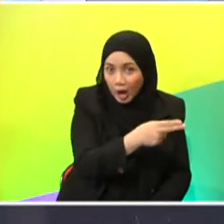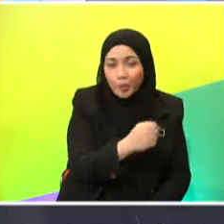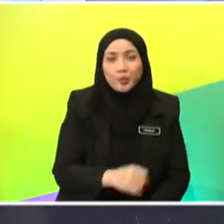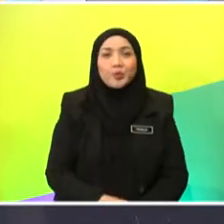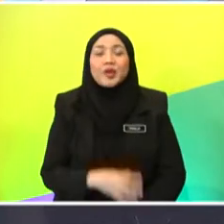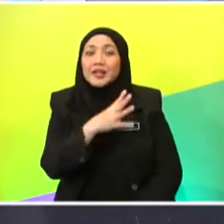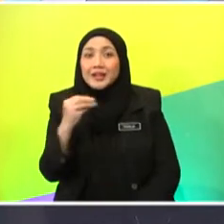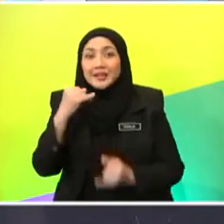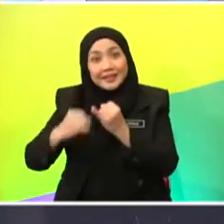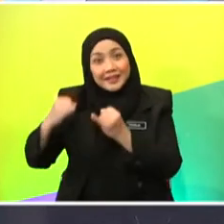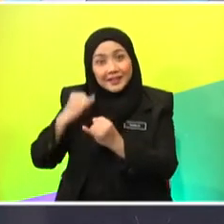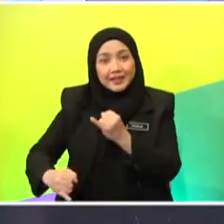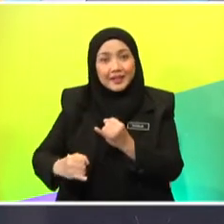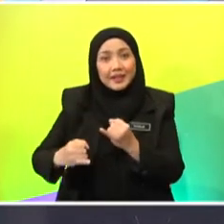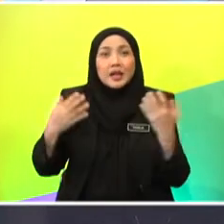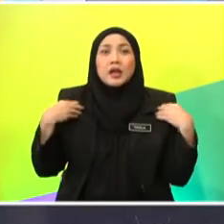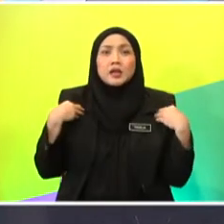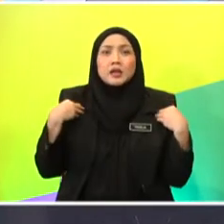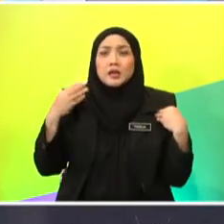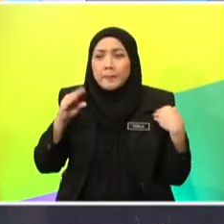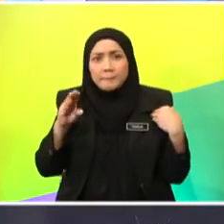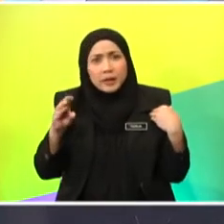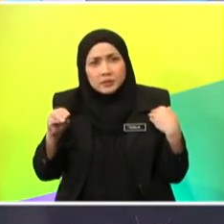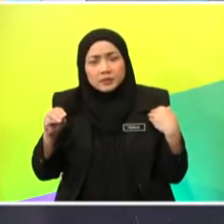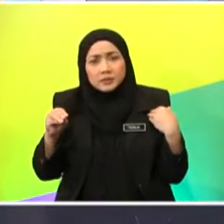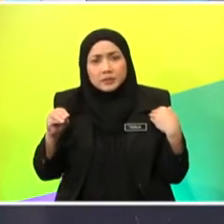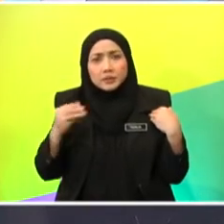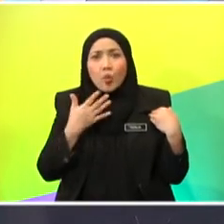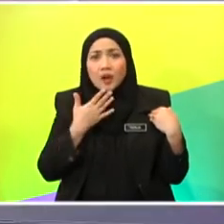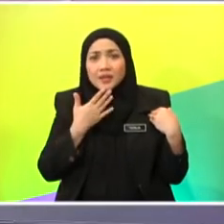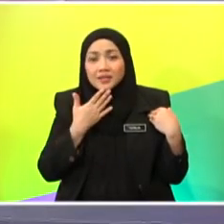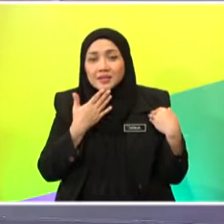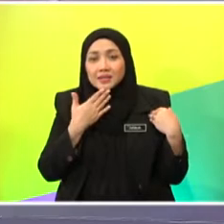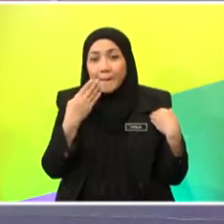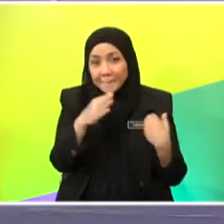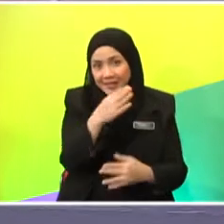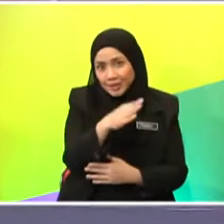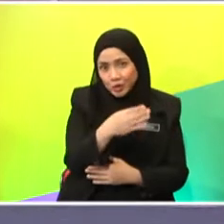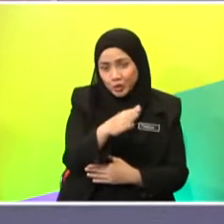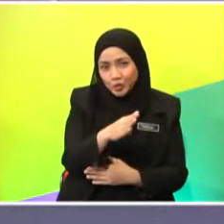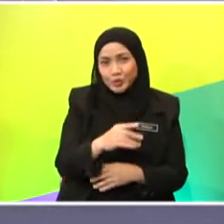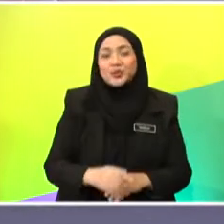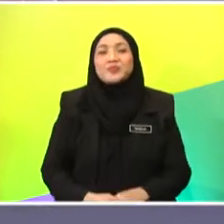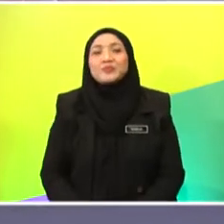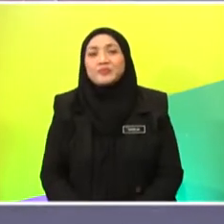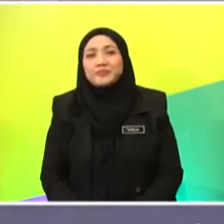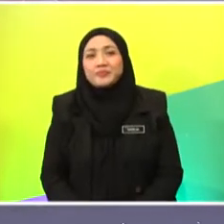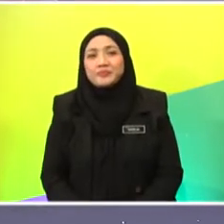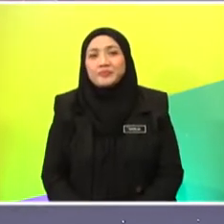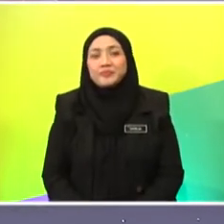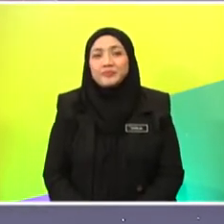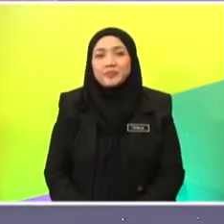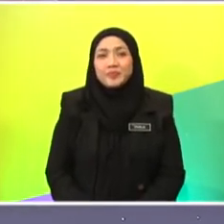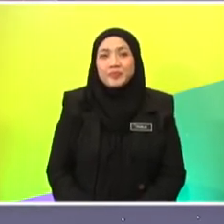dan dia e-kita ada kapas juga dan warna biru J baik anak-anak